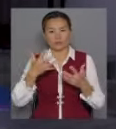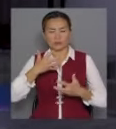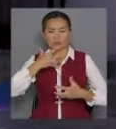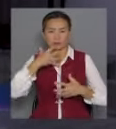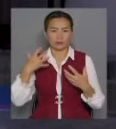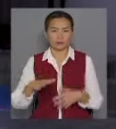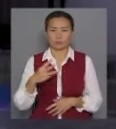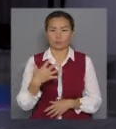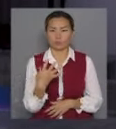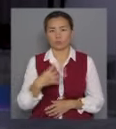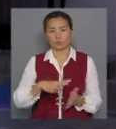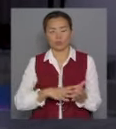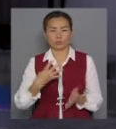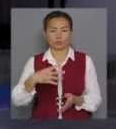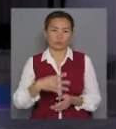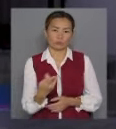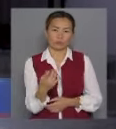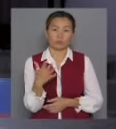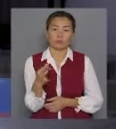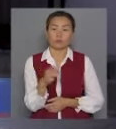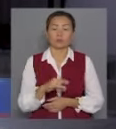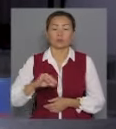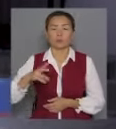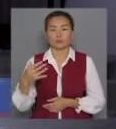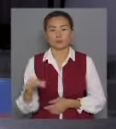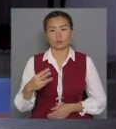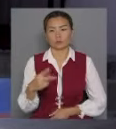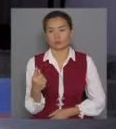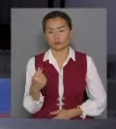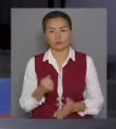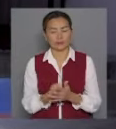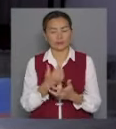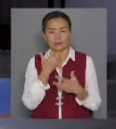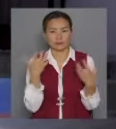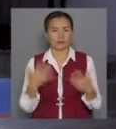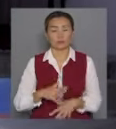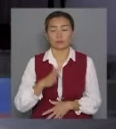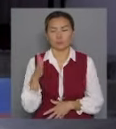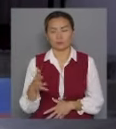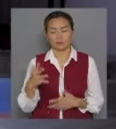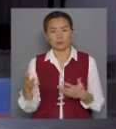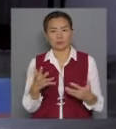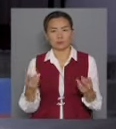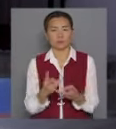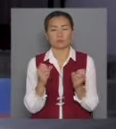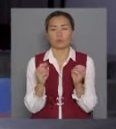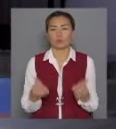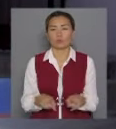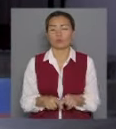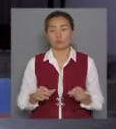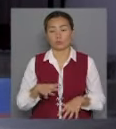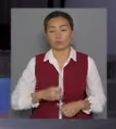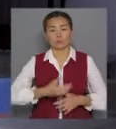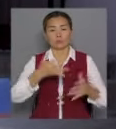болады, 35-39 градус. Облыстың оңтүстігінде 41 градусқа дейін қатты ыстық болып, күшті өрт қауіп төнеді.